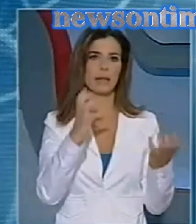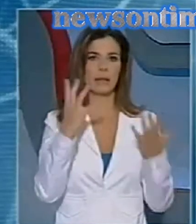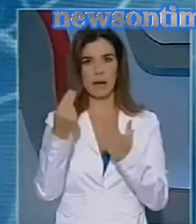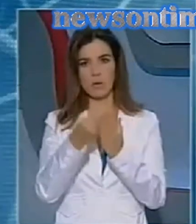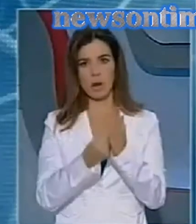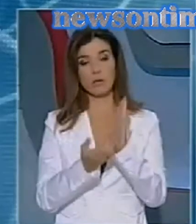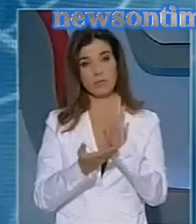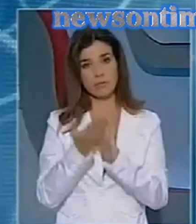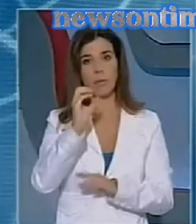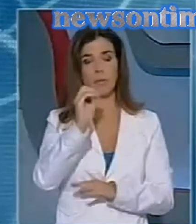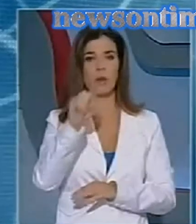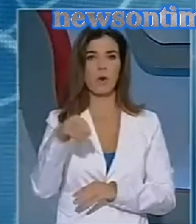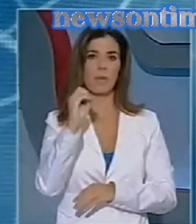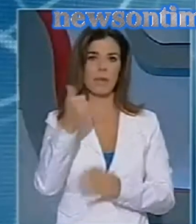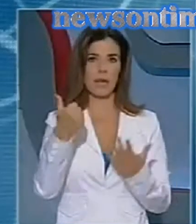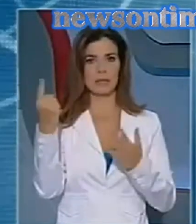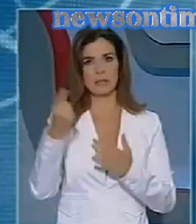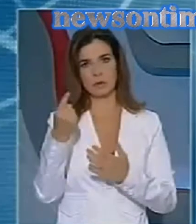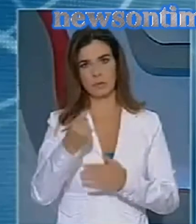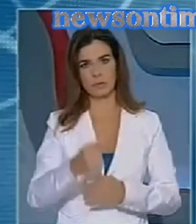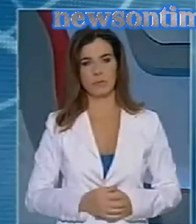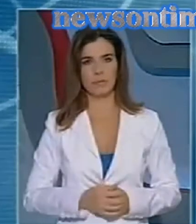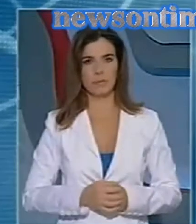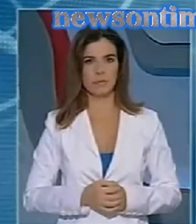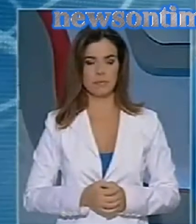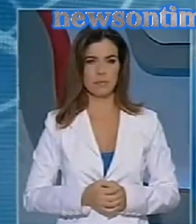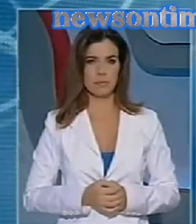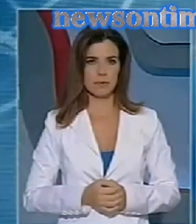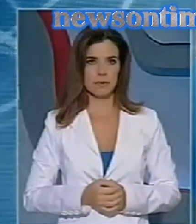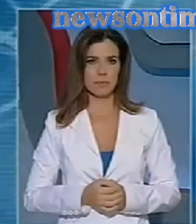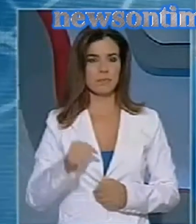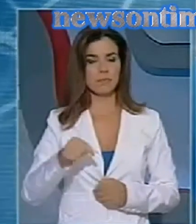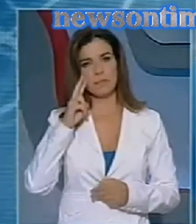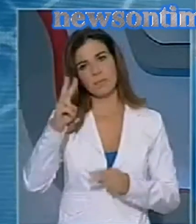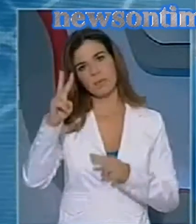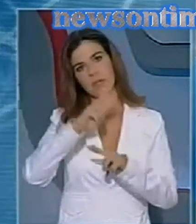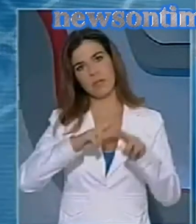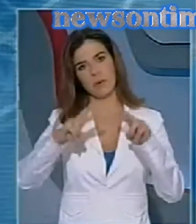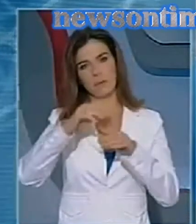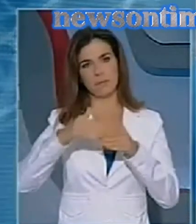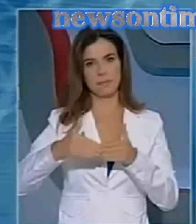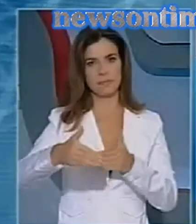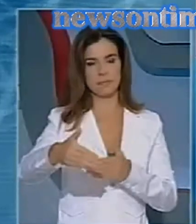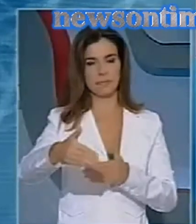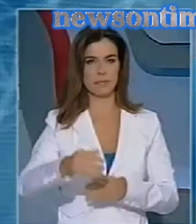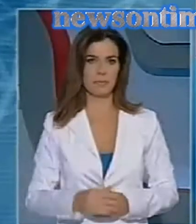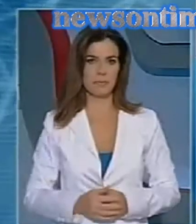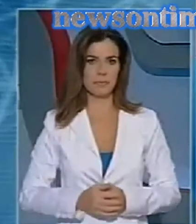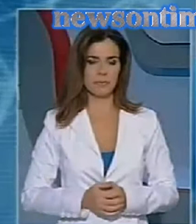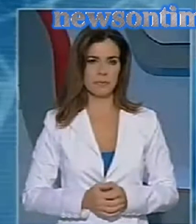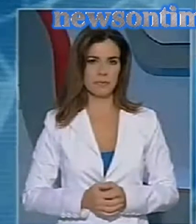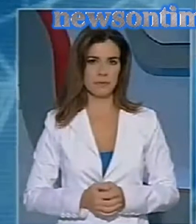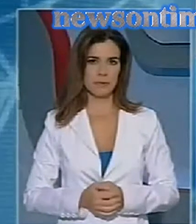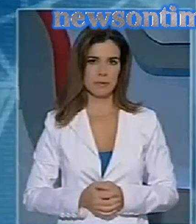1.119,99 μονάδες, σημειώνοντας άνοδο 0,06%. Να ρίξουμε τώρα μια ματιά στην πρόγνωση του καιρού από τον μετεωρολόγο μας Στάσο